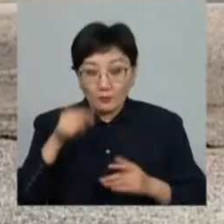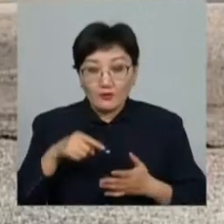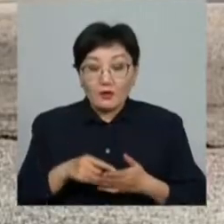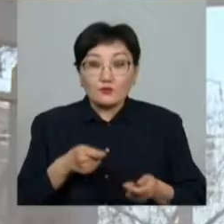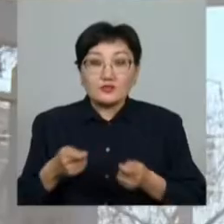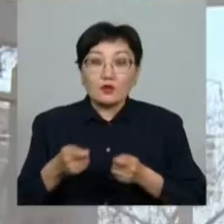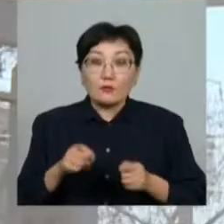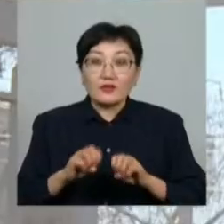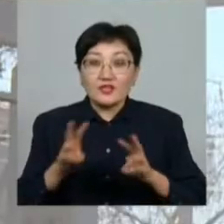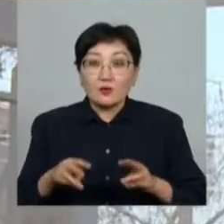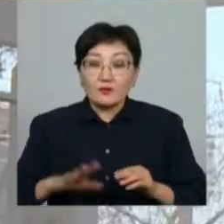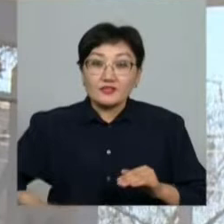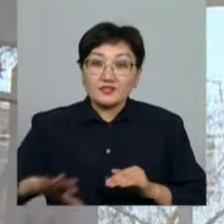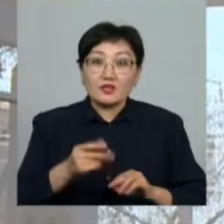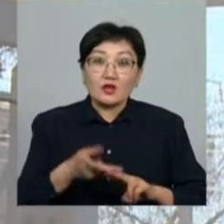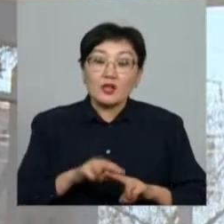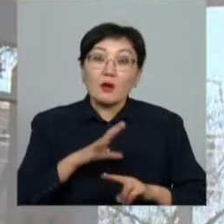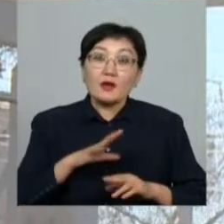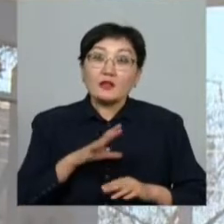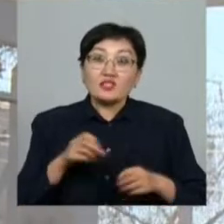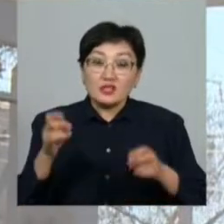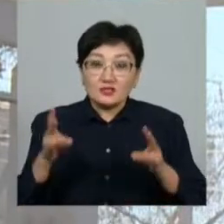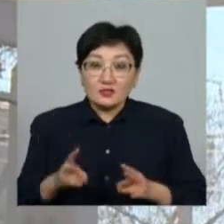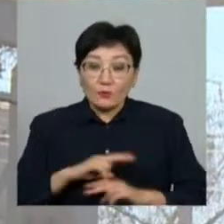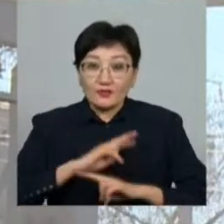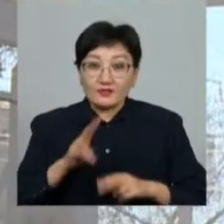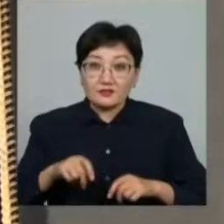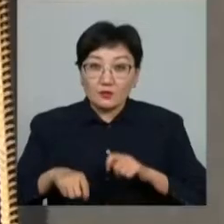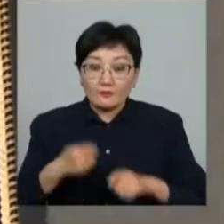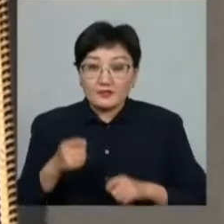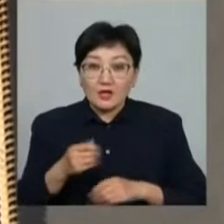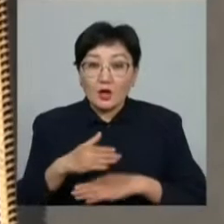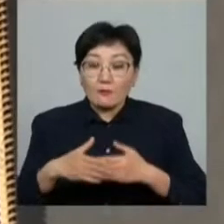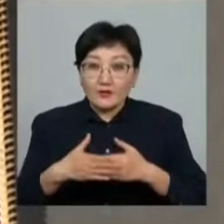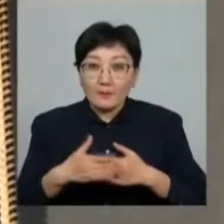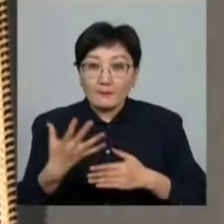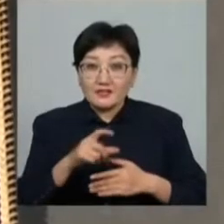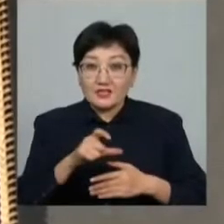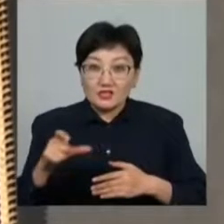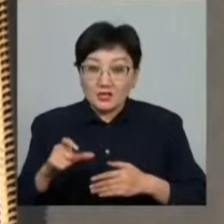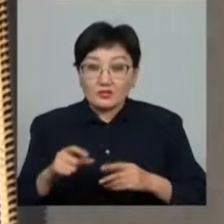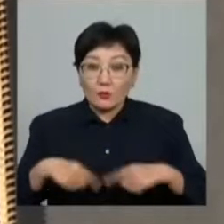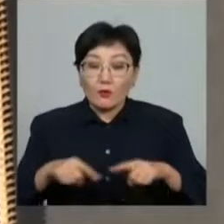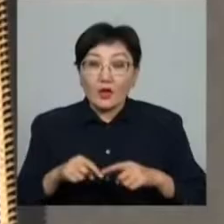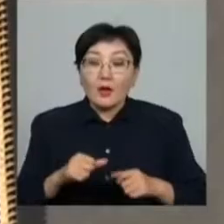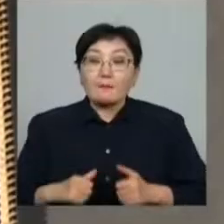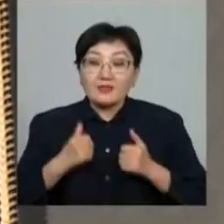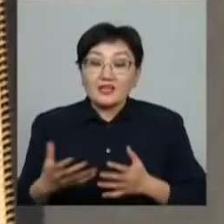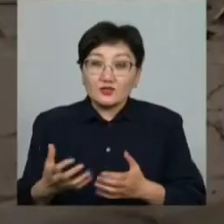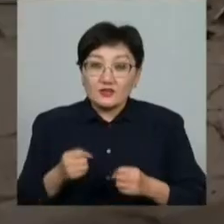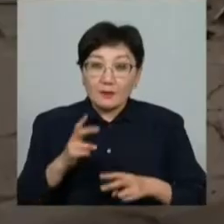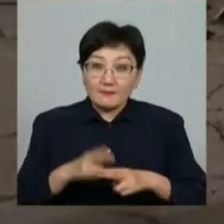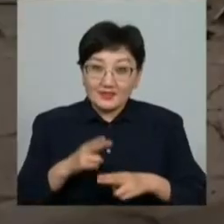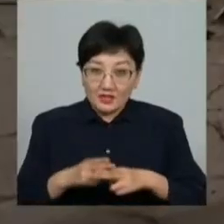руководства индустриальной зоны где и произошла трагедия погибшие взломали дверь пятиэтажного здания и пытались унести с собой металлические